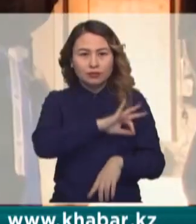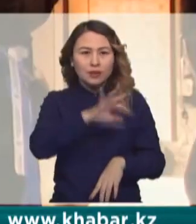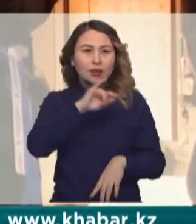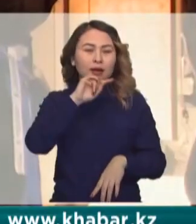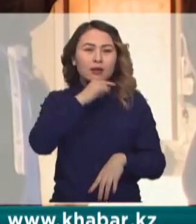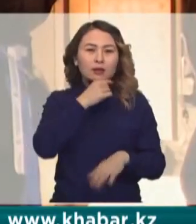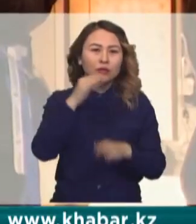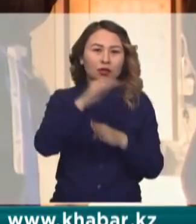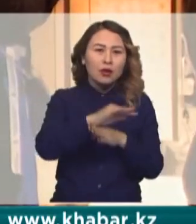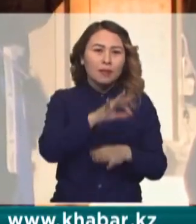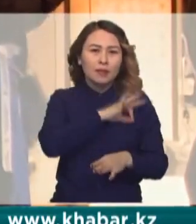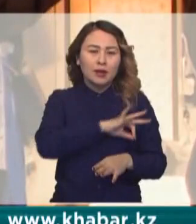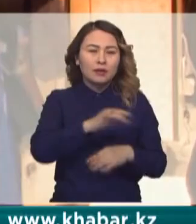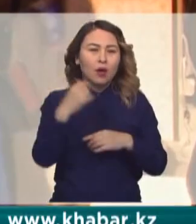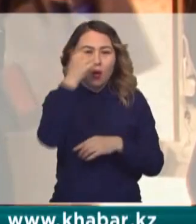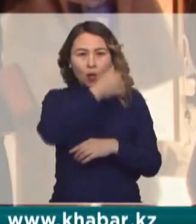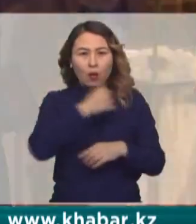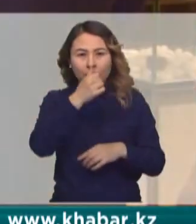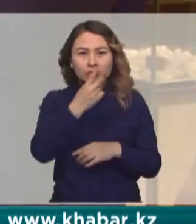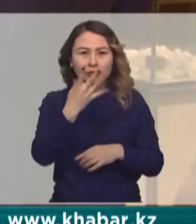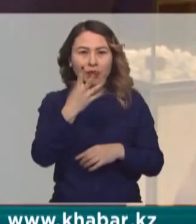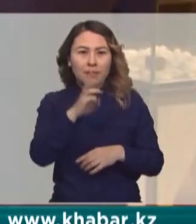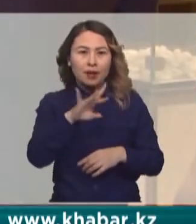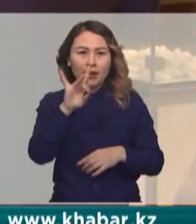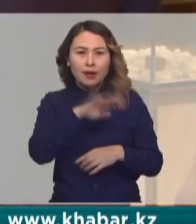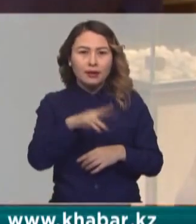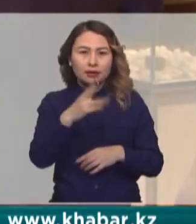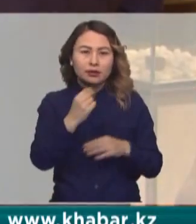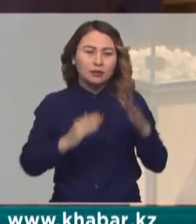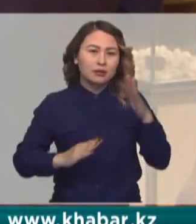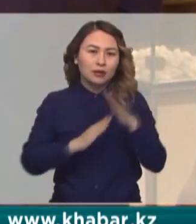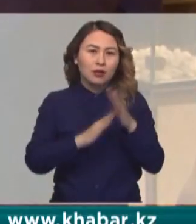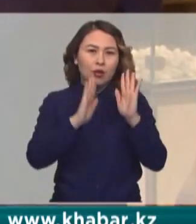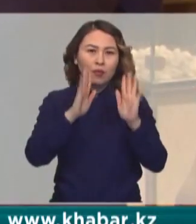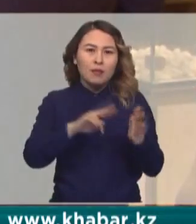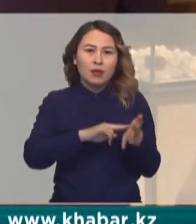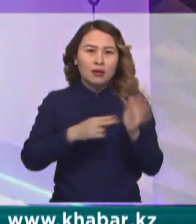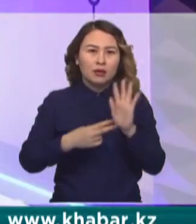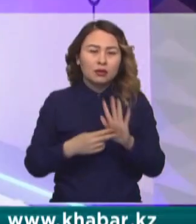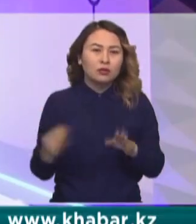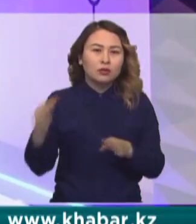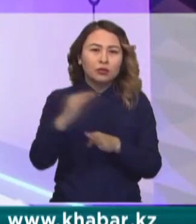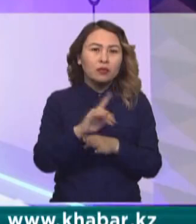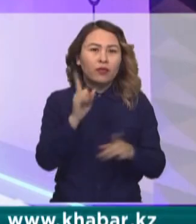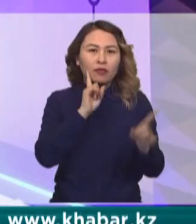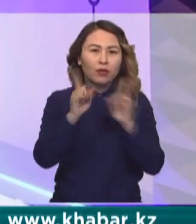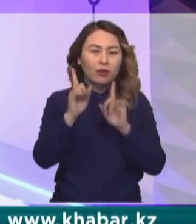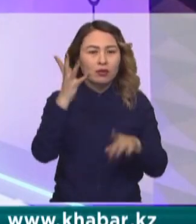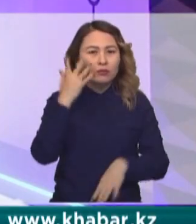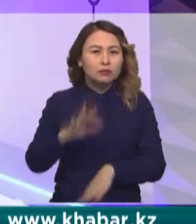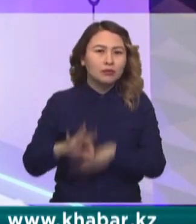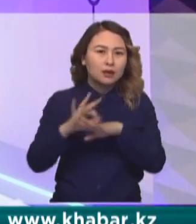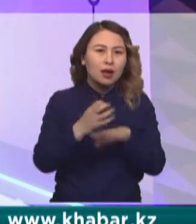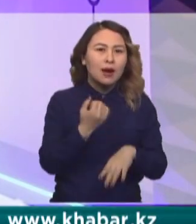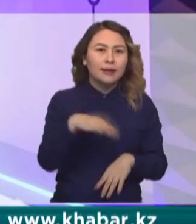экономикаға түсетін пайда жылына 25 миллиард теңгеге дейін жетеді деген жоспар бар. Айта кетейік, форум аясында IT